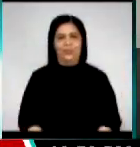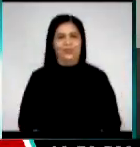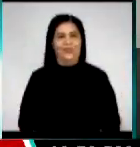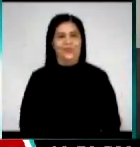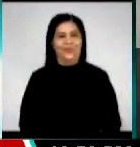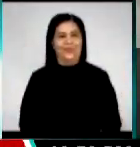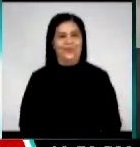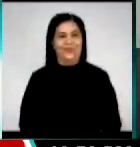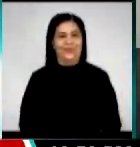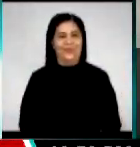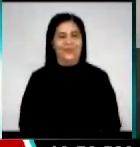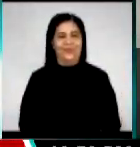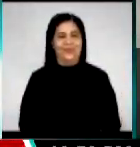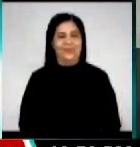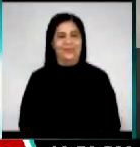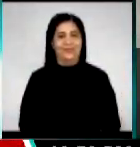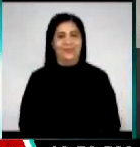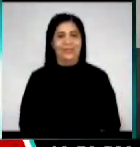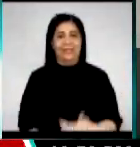May mga ibubugas sa baton.